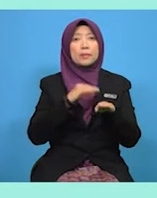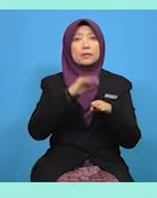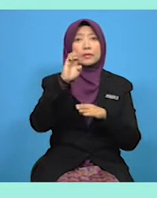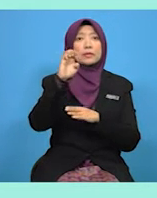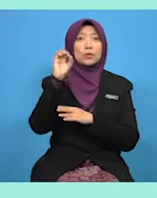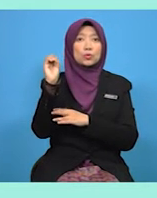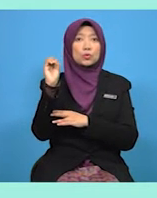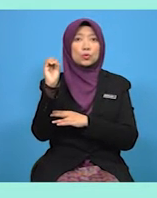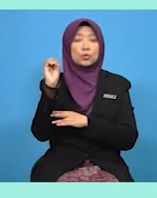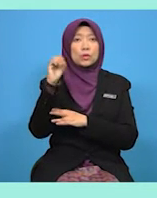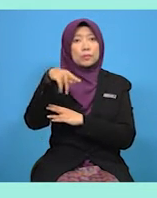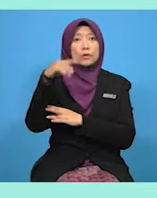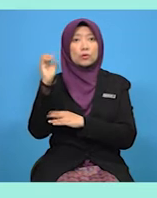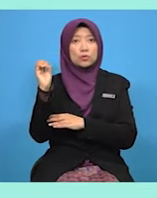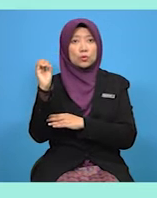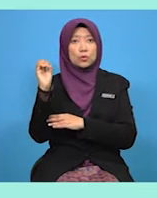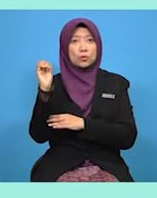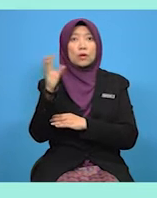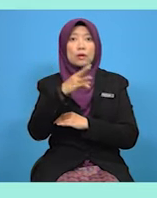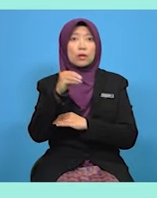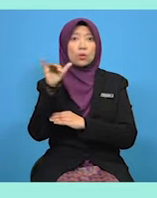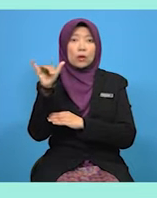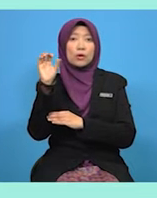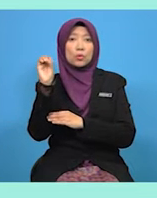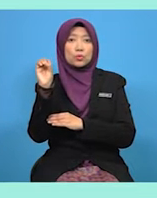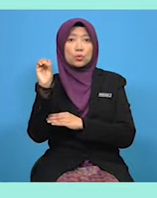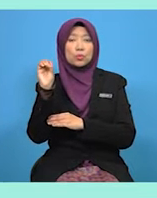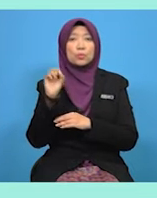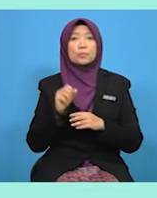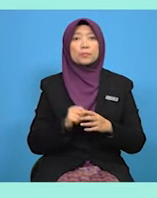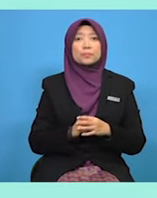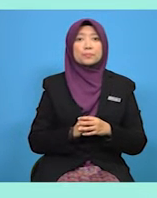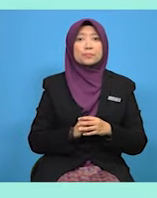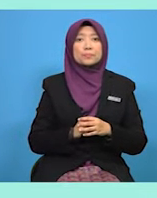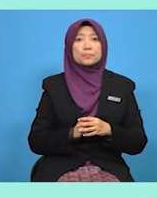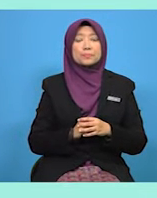pada E0, P0 dan Y0.